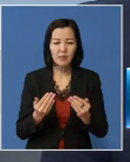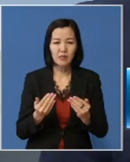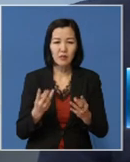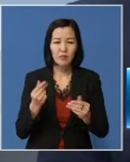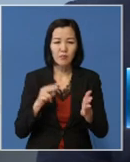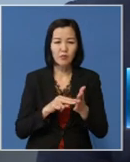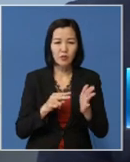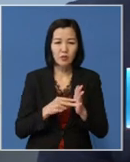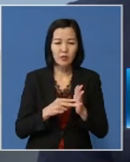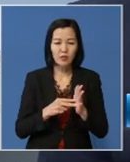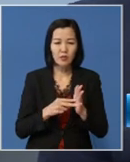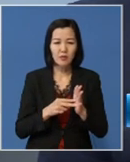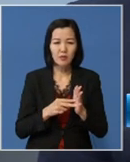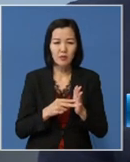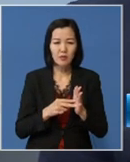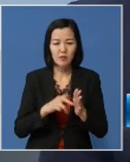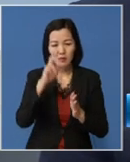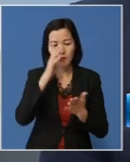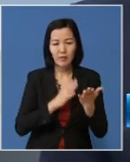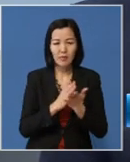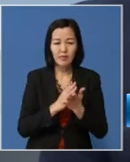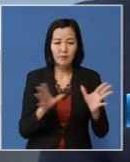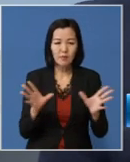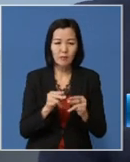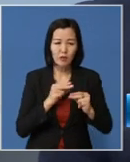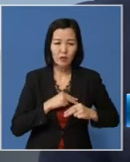бюджеттік қызметкерлермен жұмыс істеп келе жатырмыз.